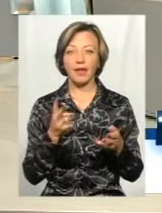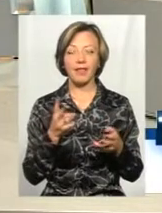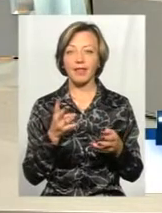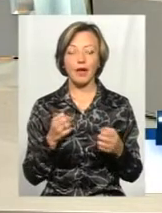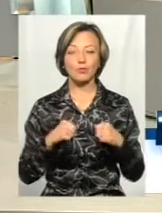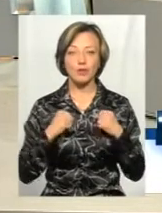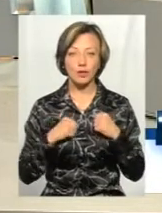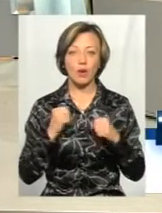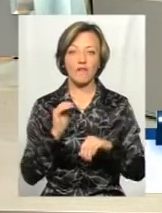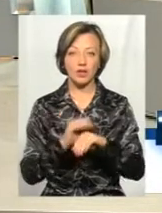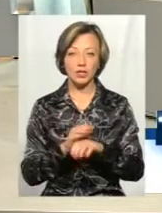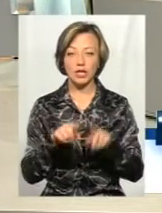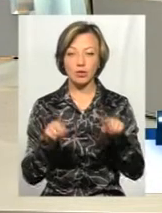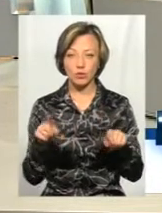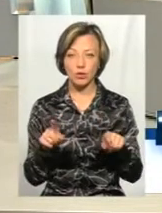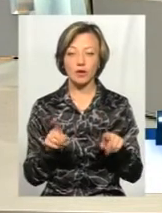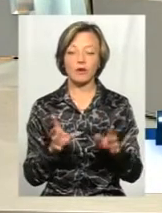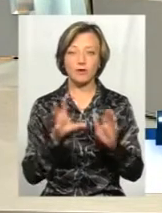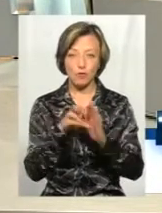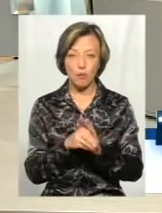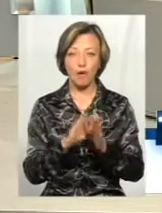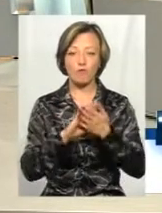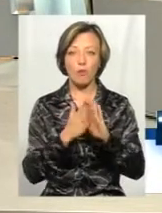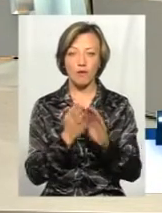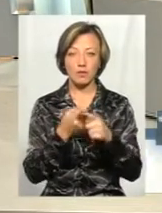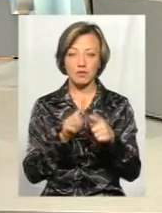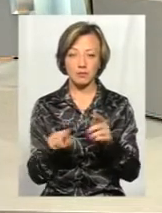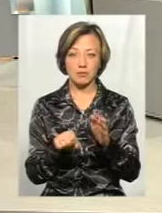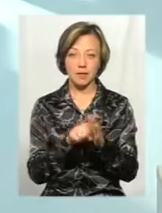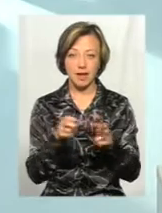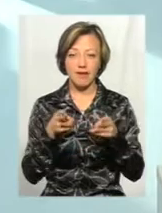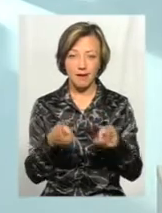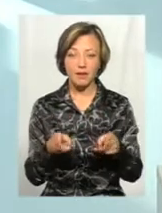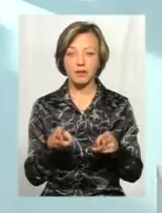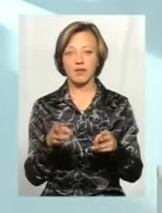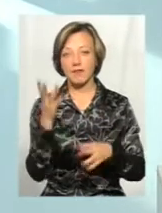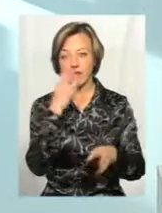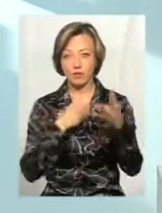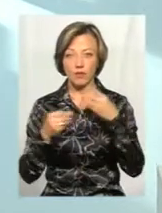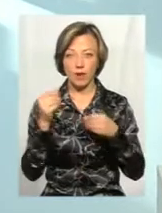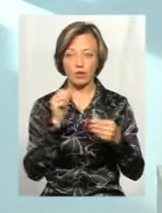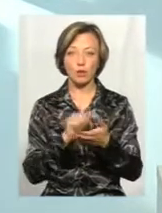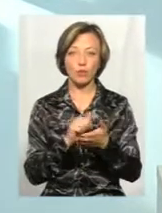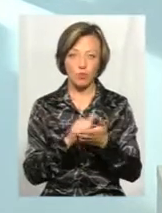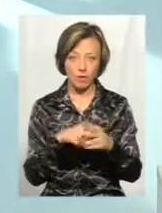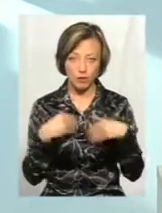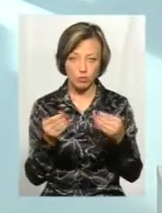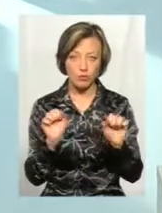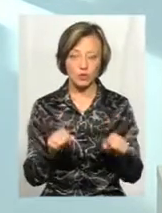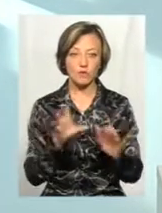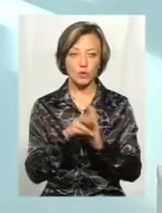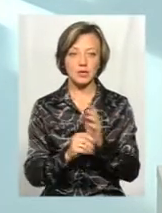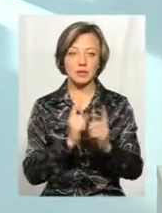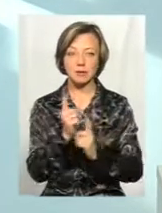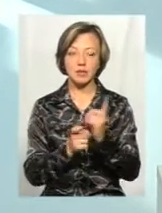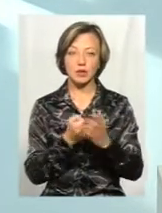сумлінно, а фактично іноді вступають в змову з цими рейдерами, надають їм можливість фальсифікувати документи, вносити зміни